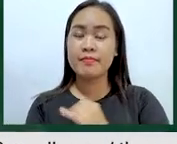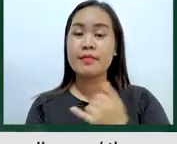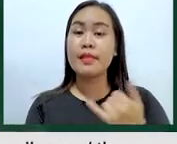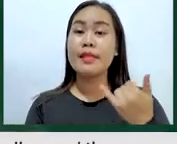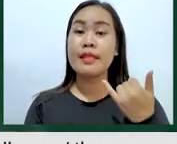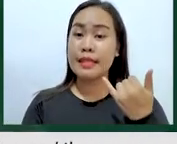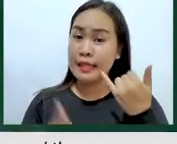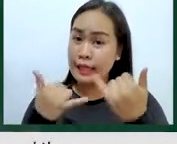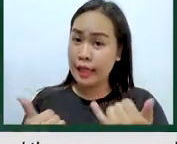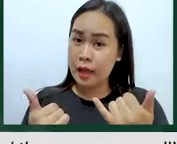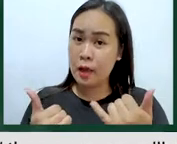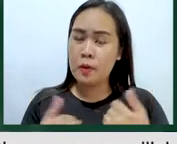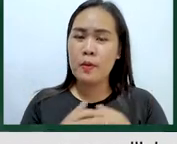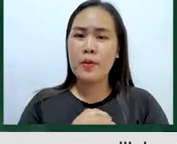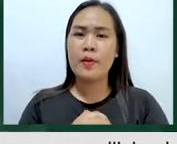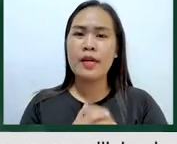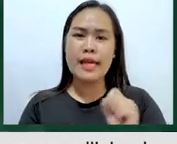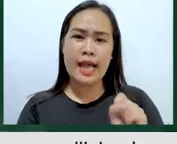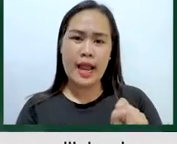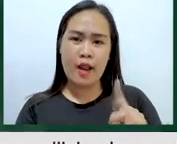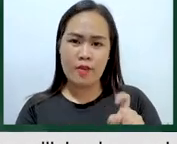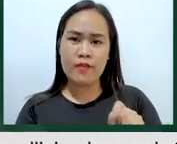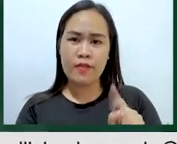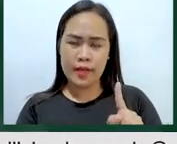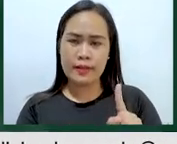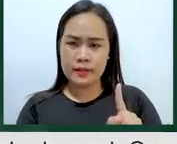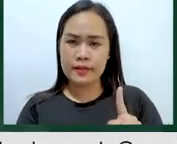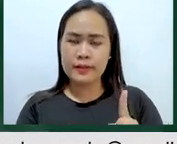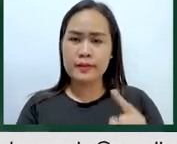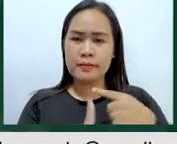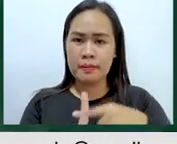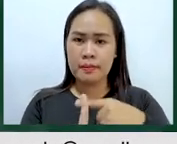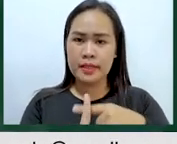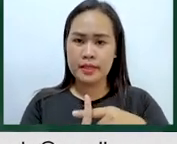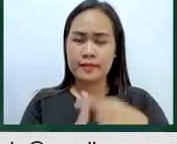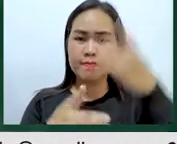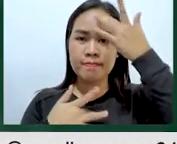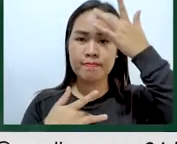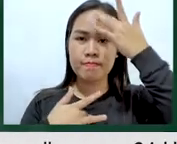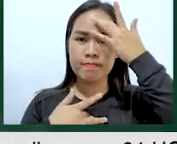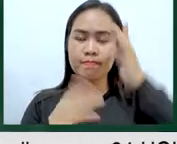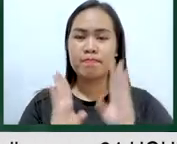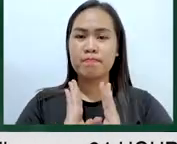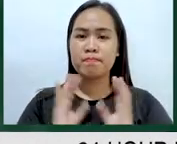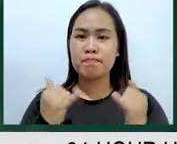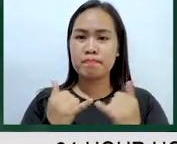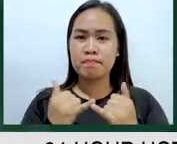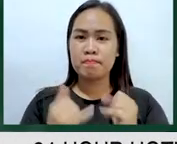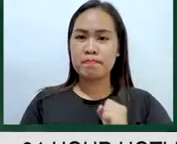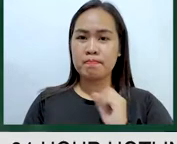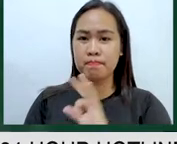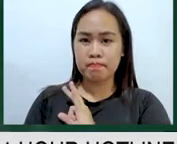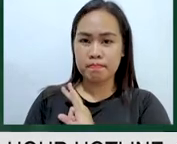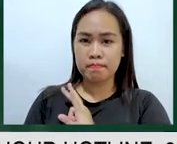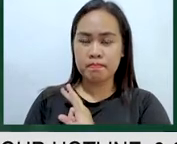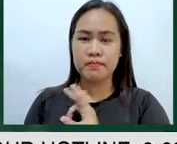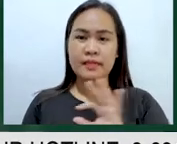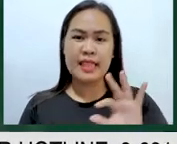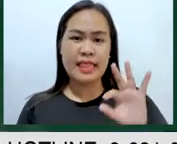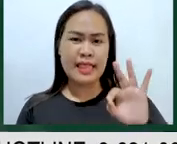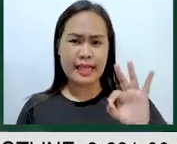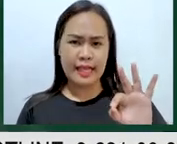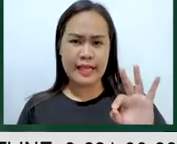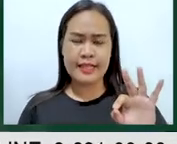o pag-recover ng ating mga kabarangay. So pagdating naman po sa barangay employees, no, so far we